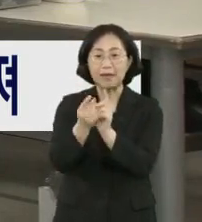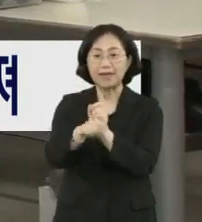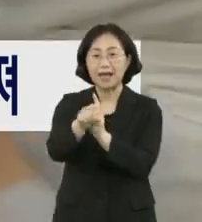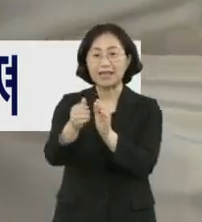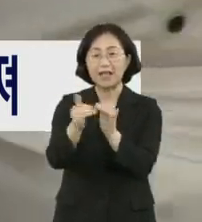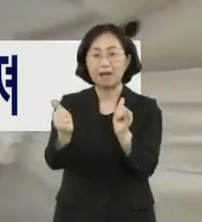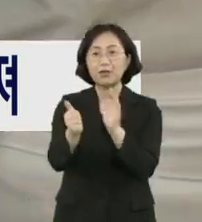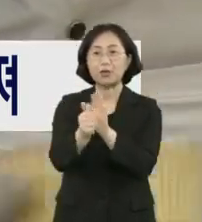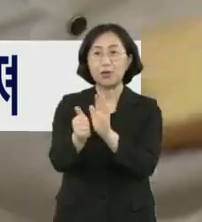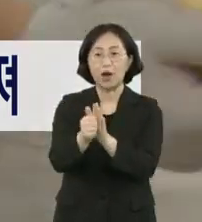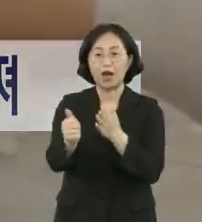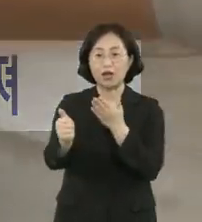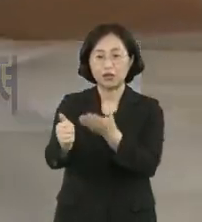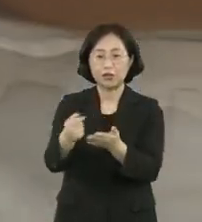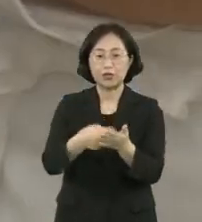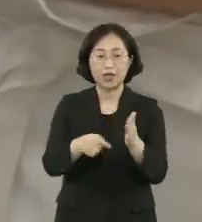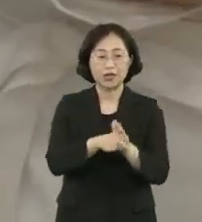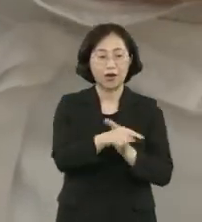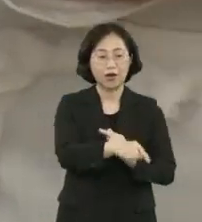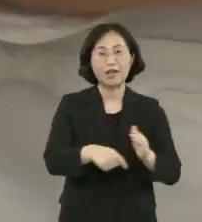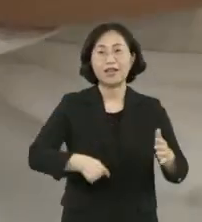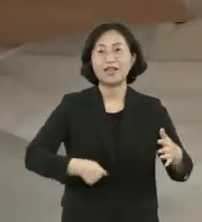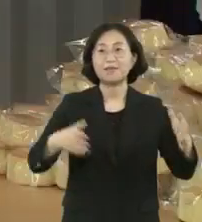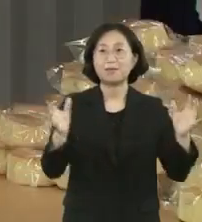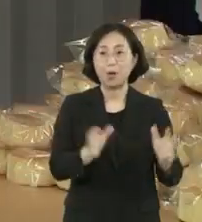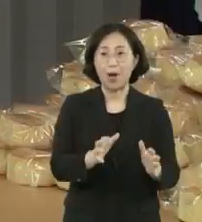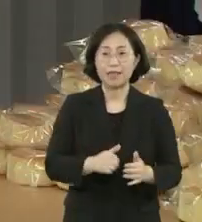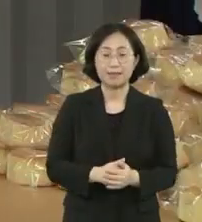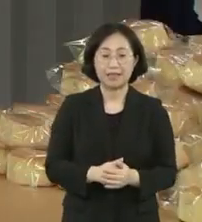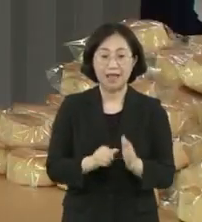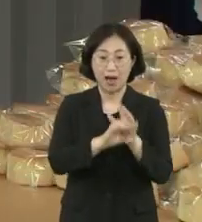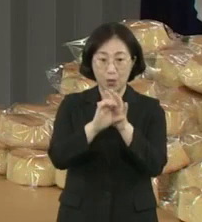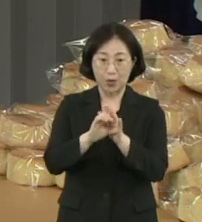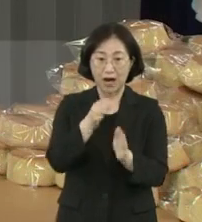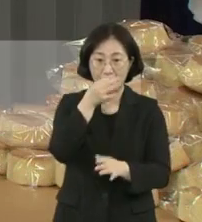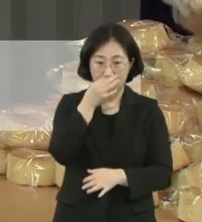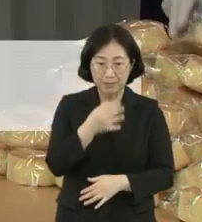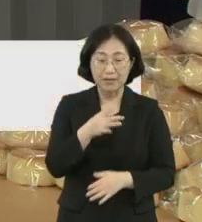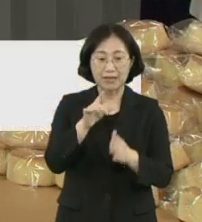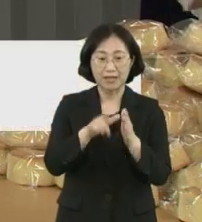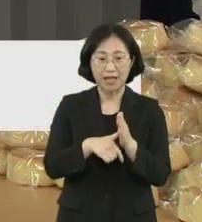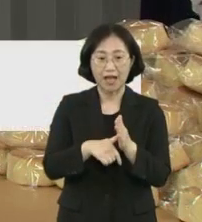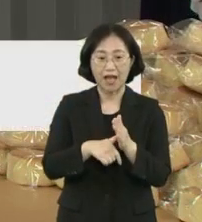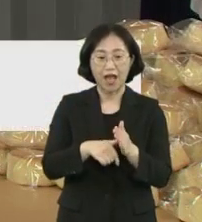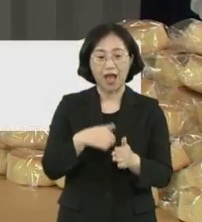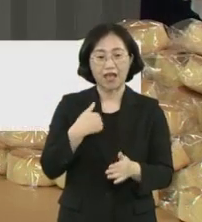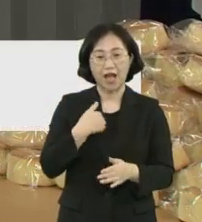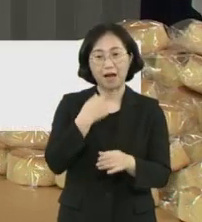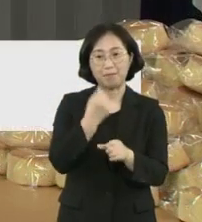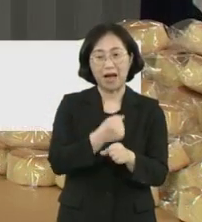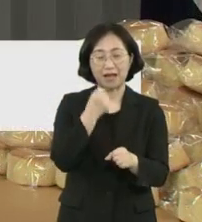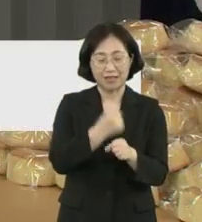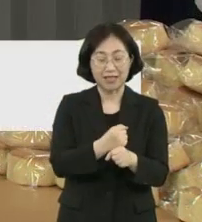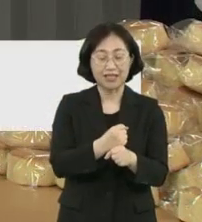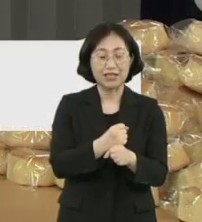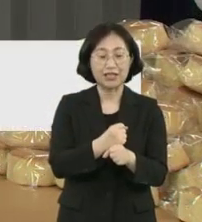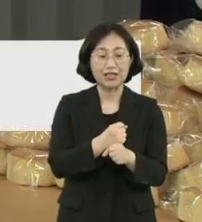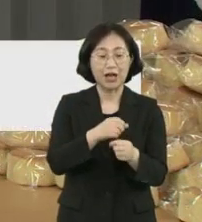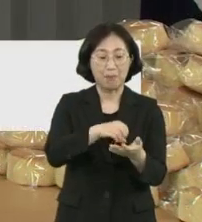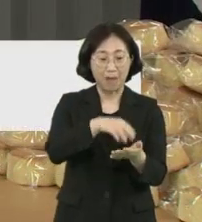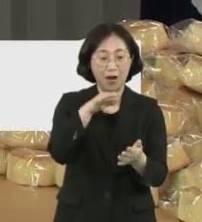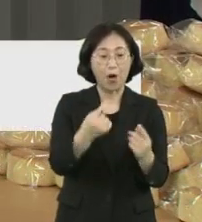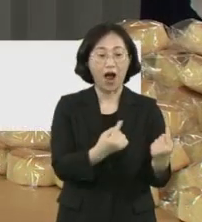이들을 응원하기 위해 한데에 뭉쳤습니다. 코로나로 힘든 시기에 우리가 만든 빵과 케이크를 드시고